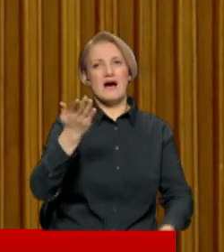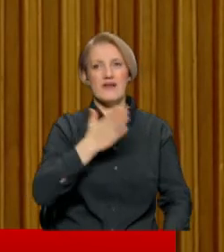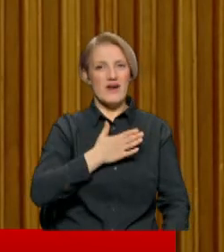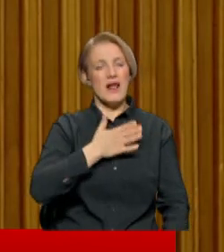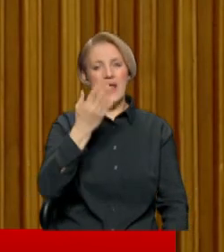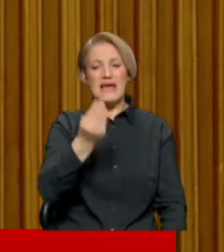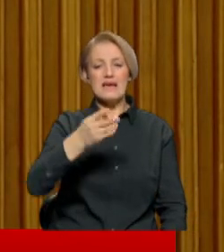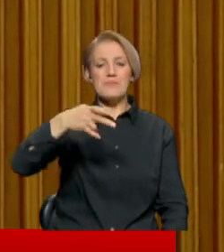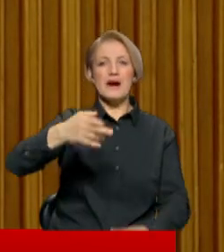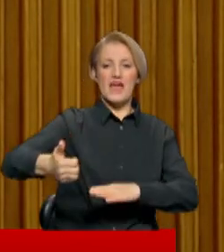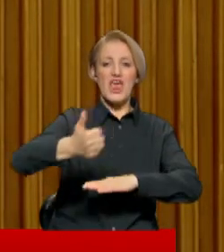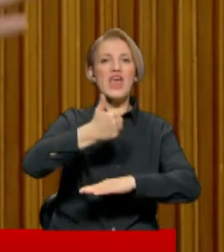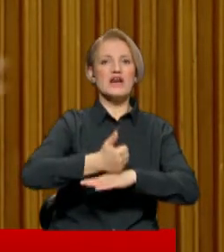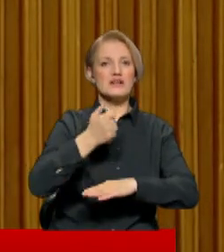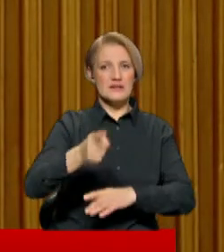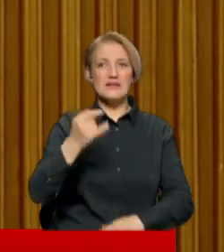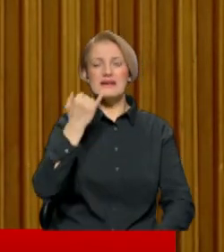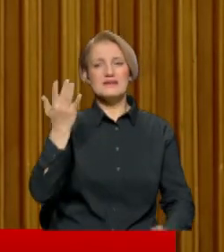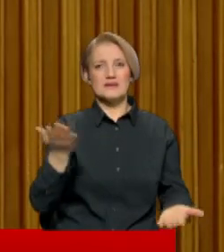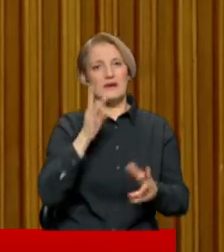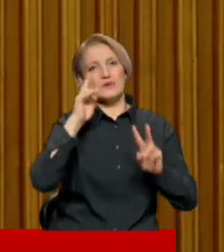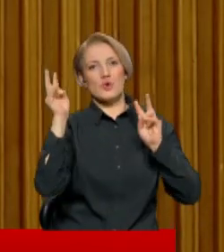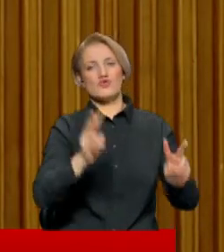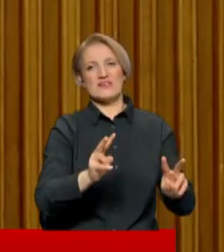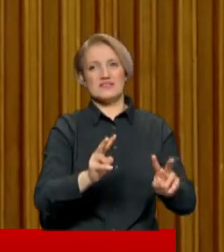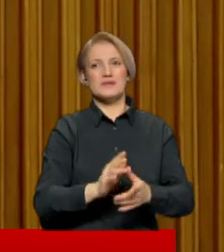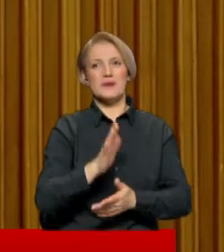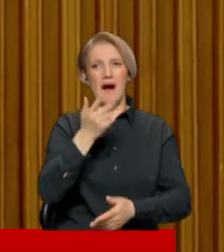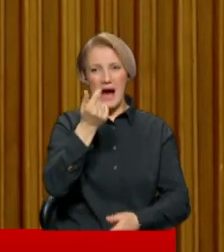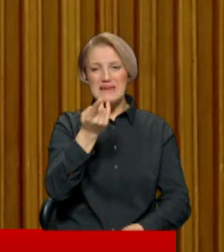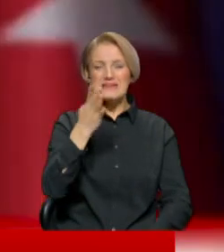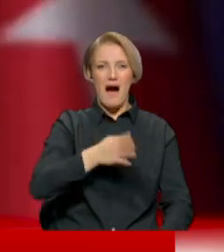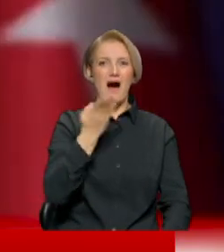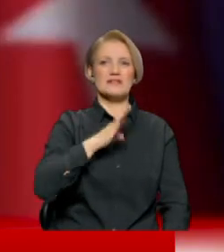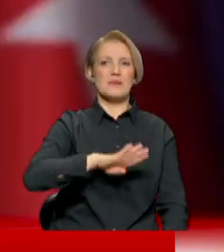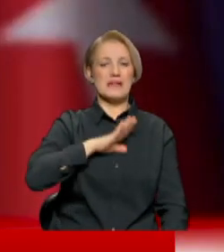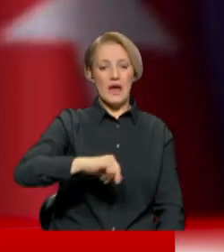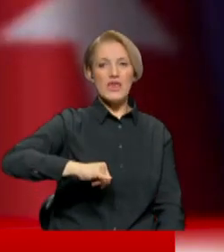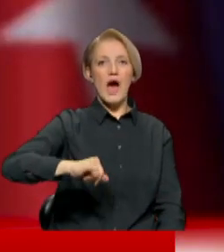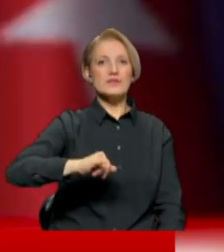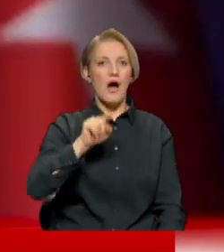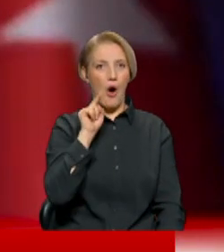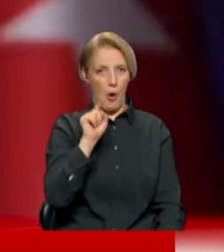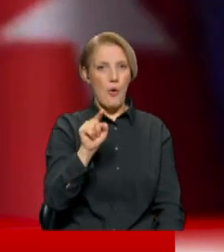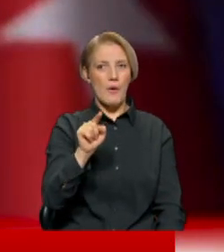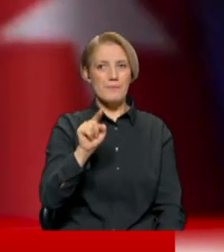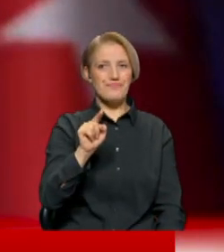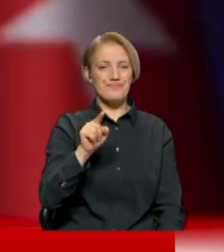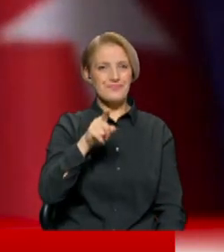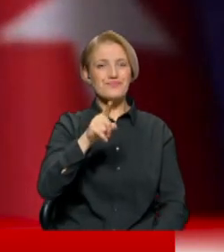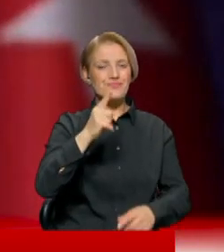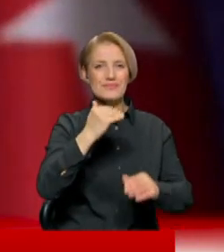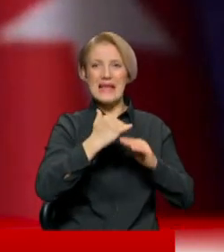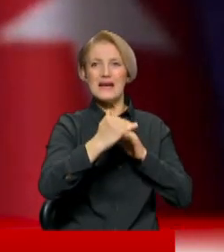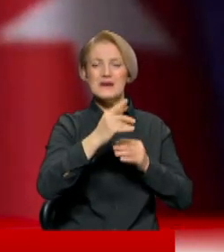iyi Parti iktidarında ziyadesiyle göreceksin Az daha sabret Yakında o Zillet